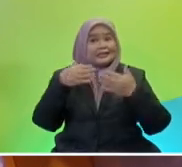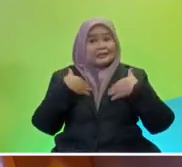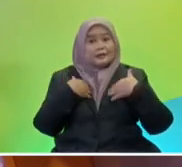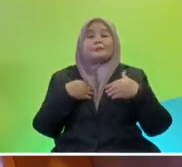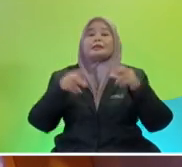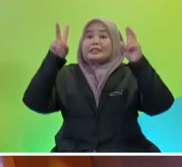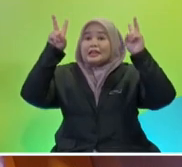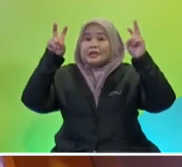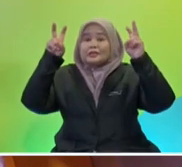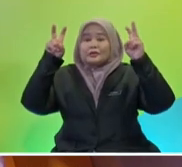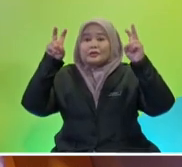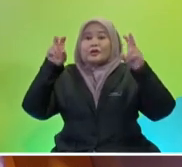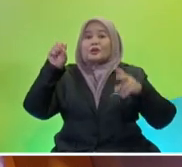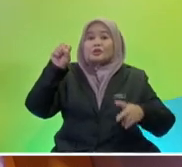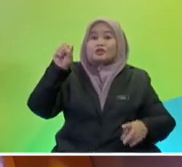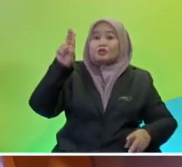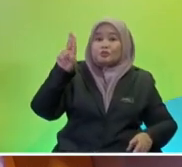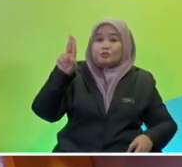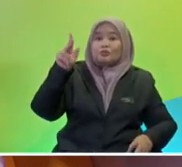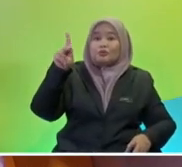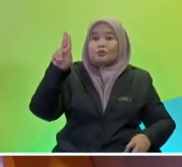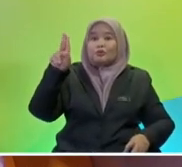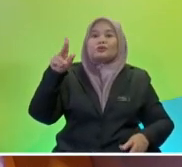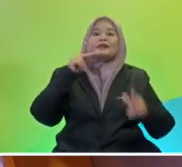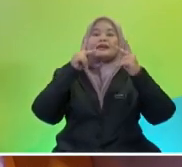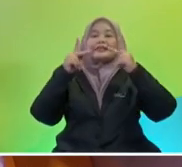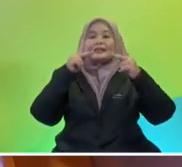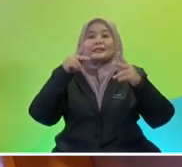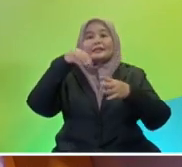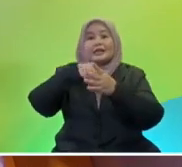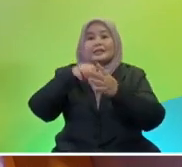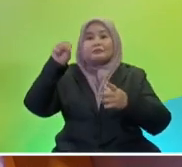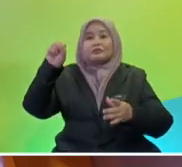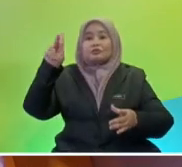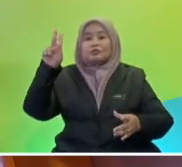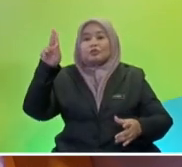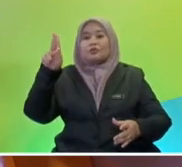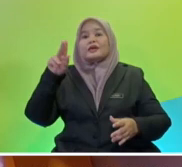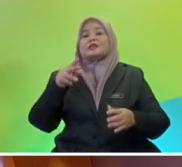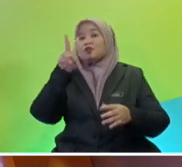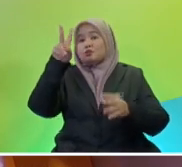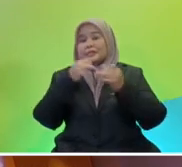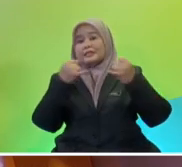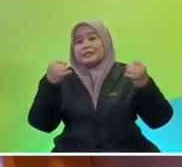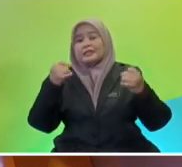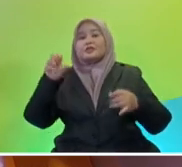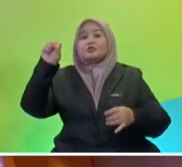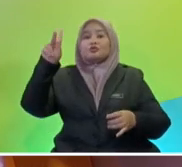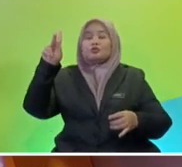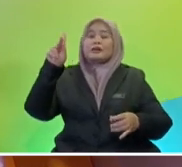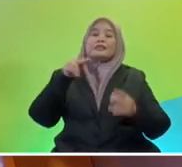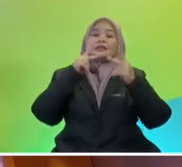bertajuk suku kata nah dalam kita ada dua jenis yaitu suku kata terbuka dan suku